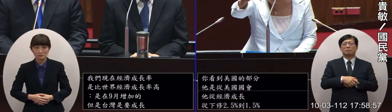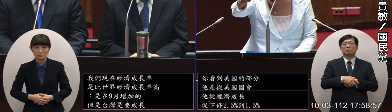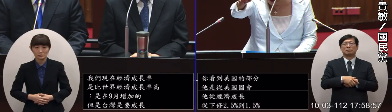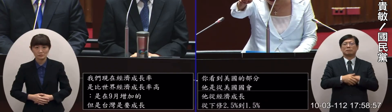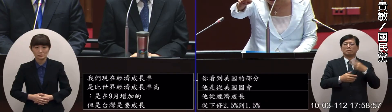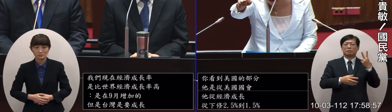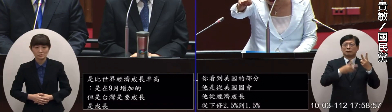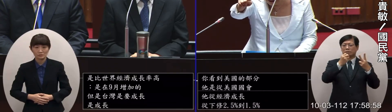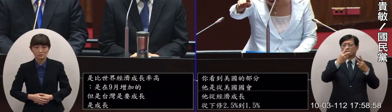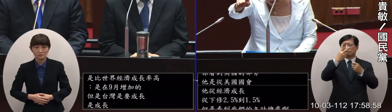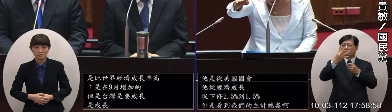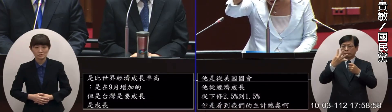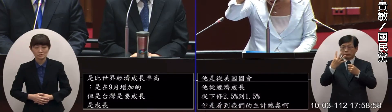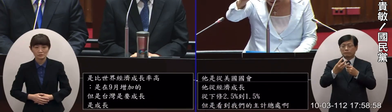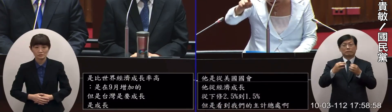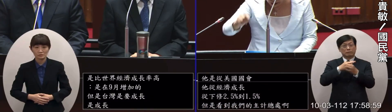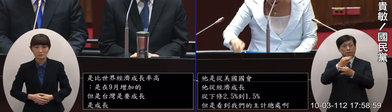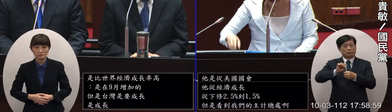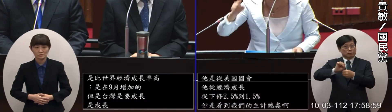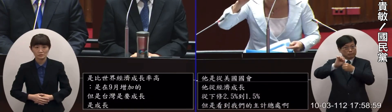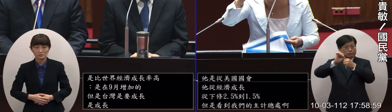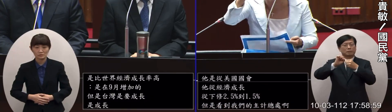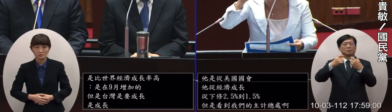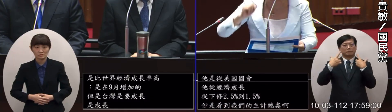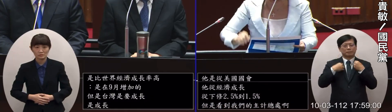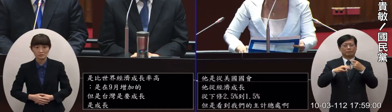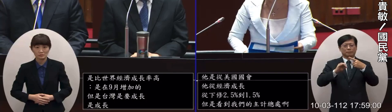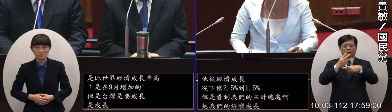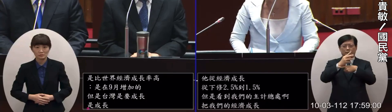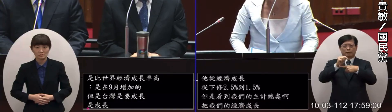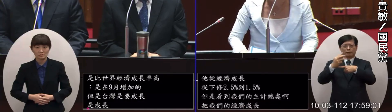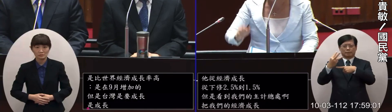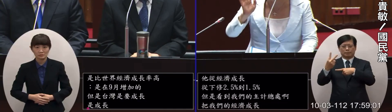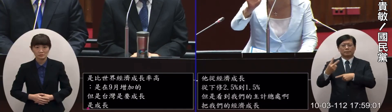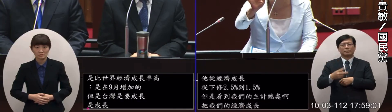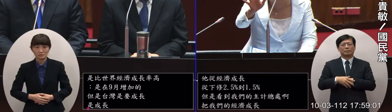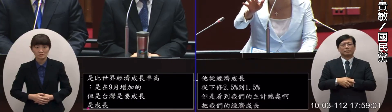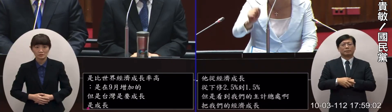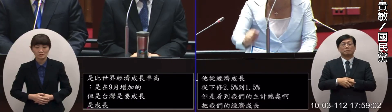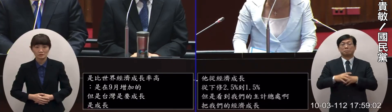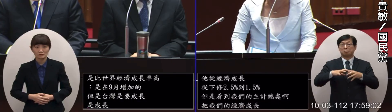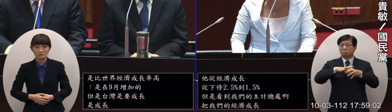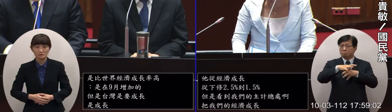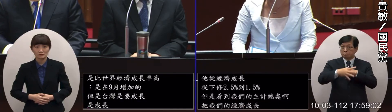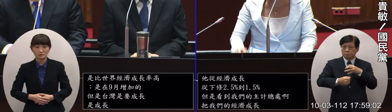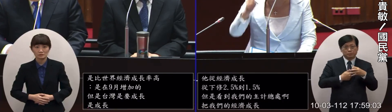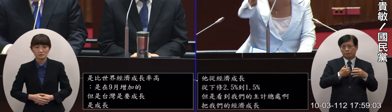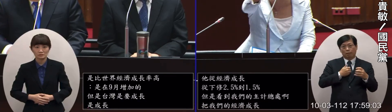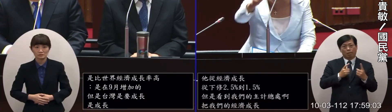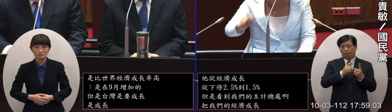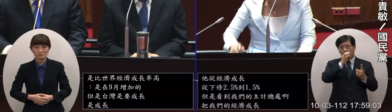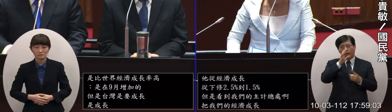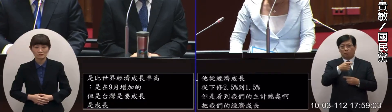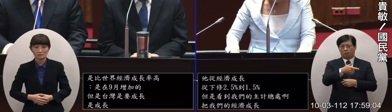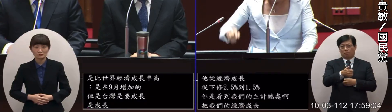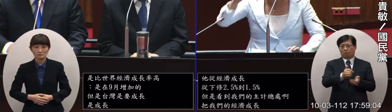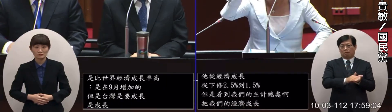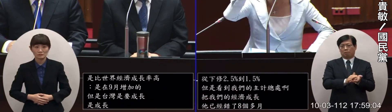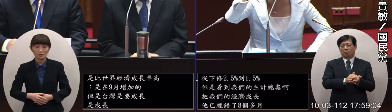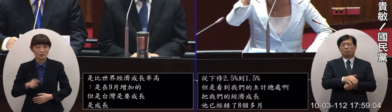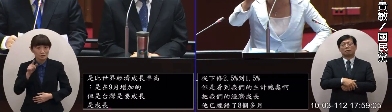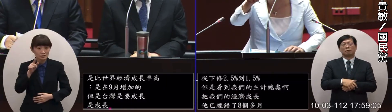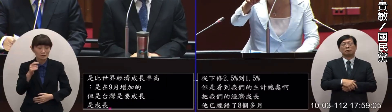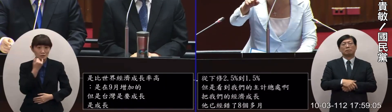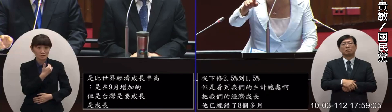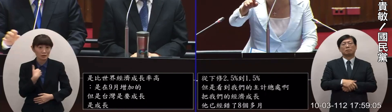长2024的经济成长呢，它调为 3.32。全球绝无仅有，厉害， 很可能。 我